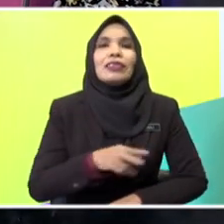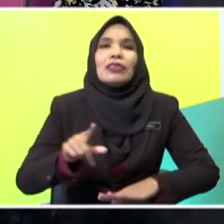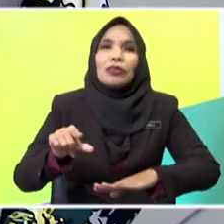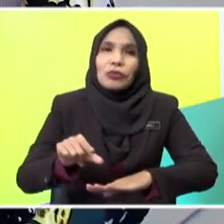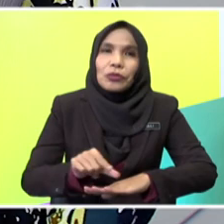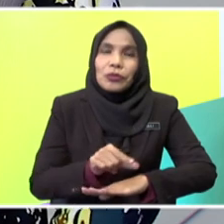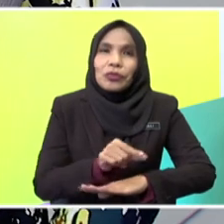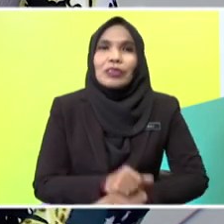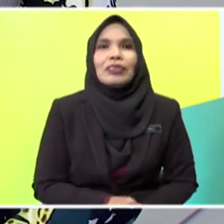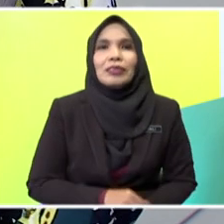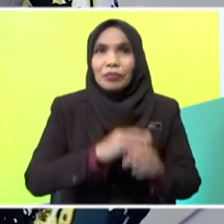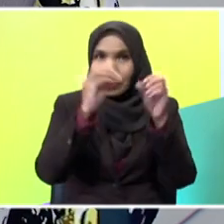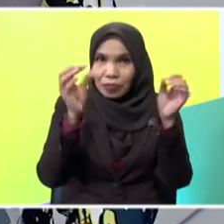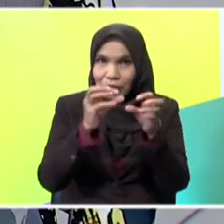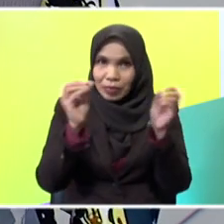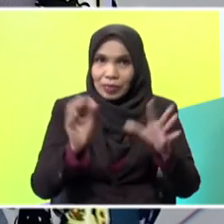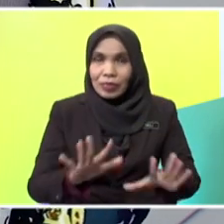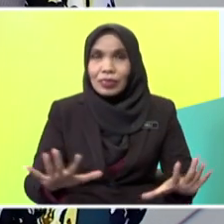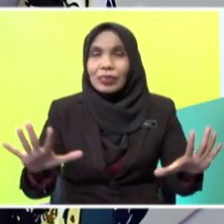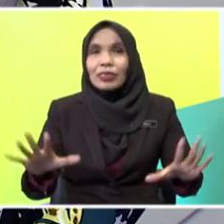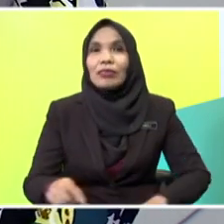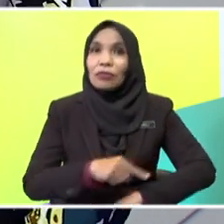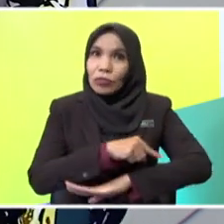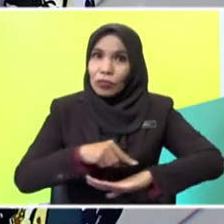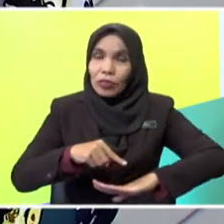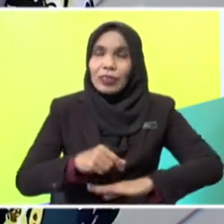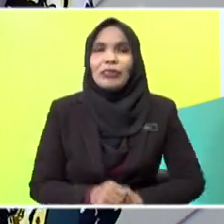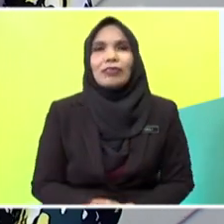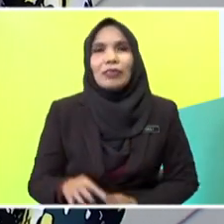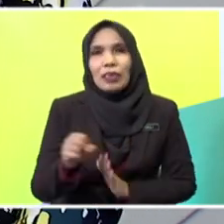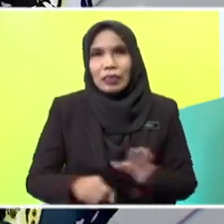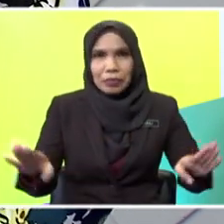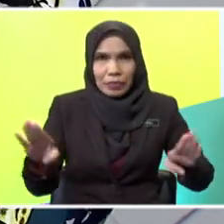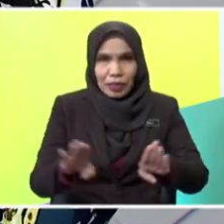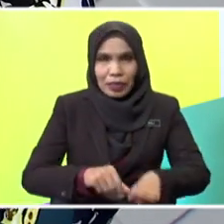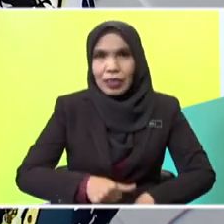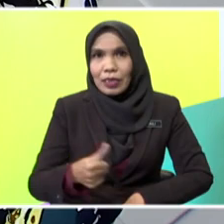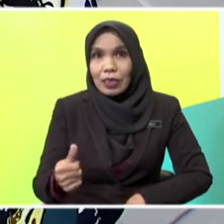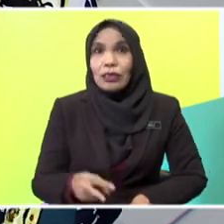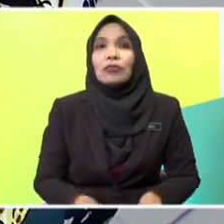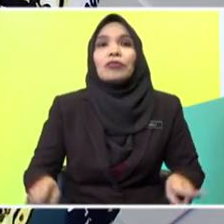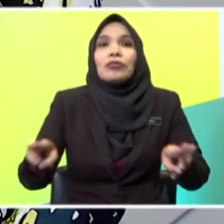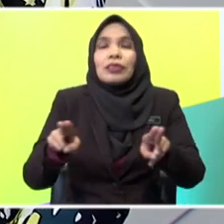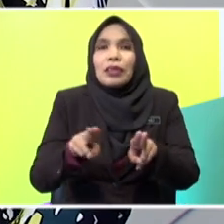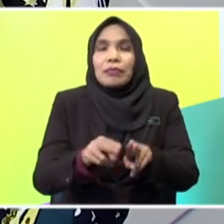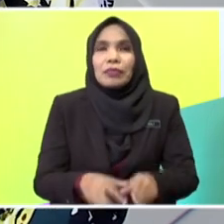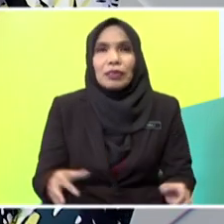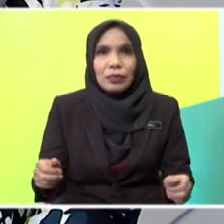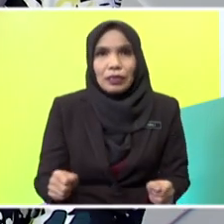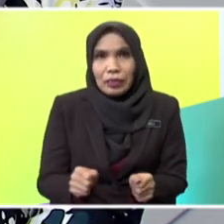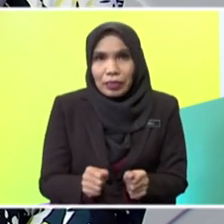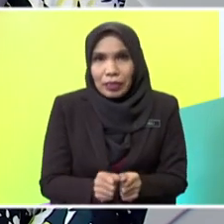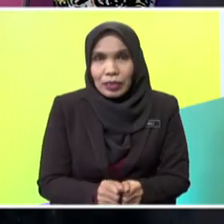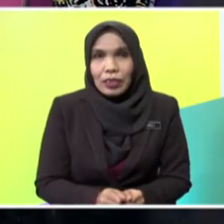sebagai alat utama untuk membuat draft pola dengan lebih cepat dan